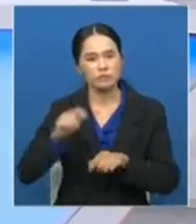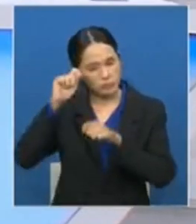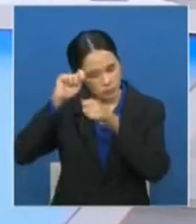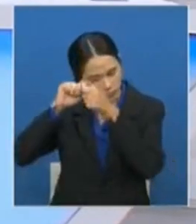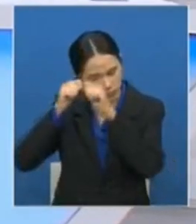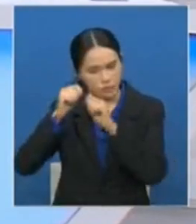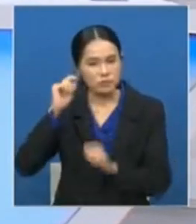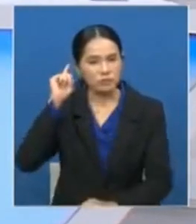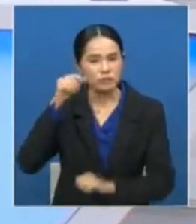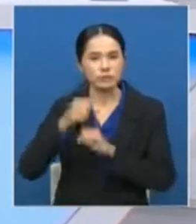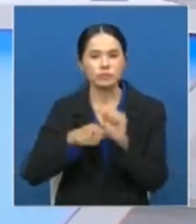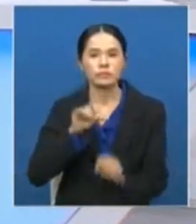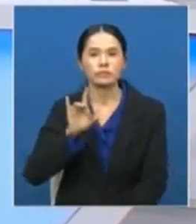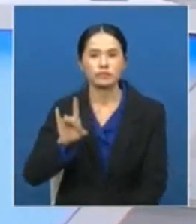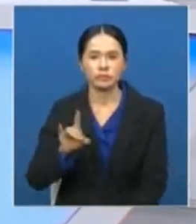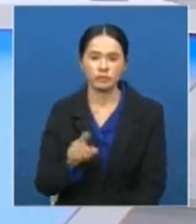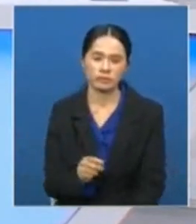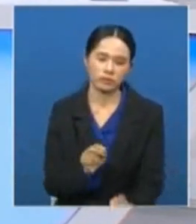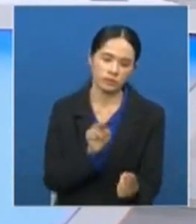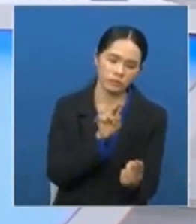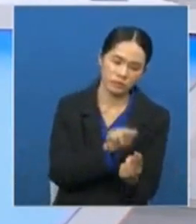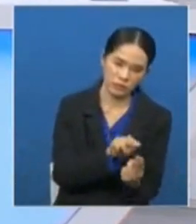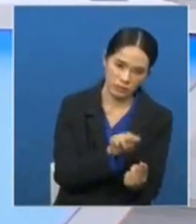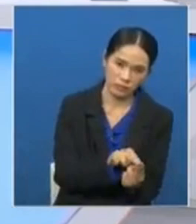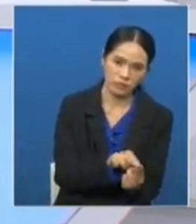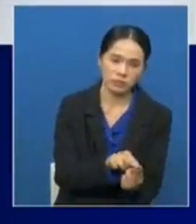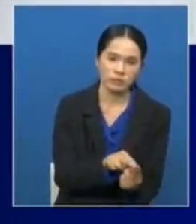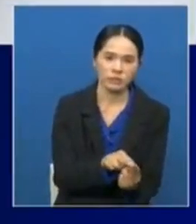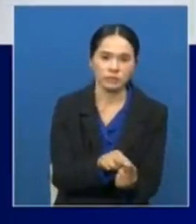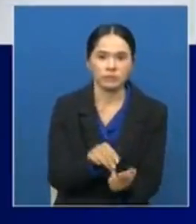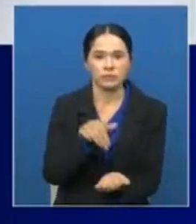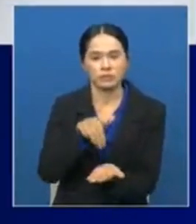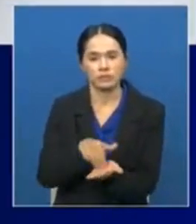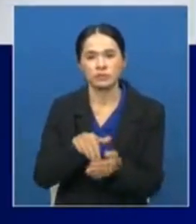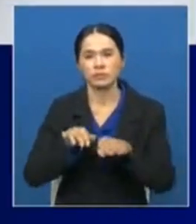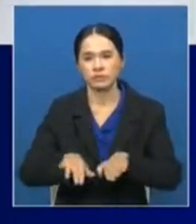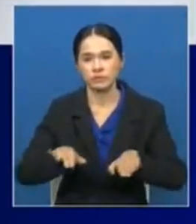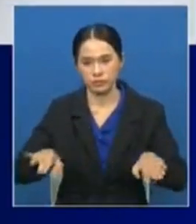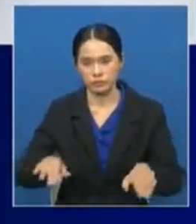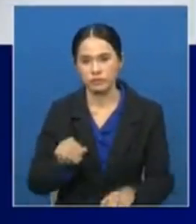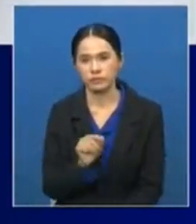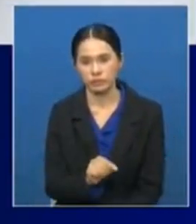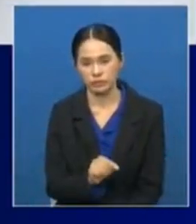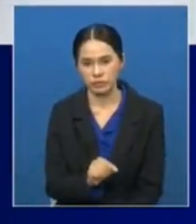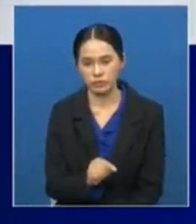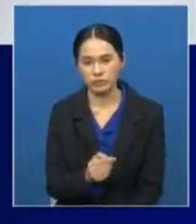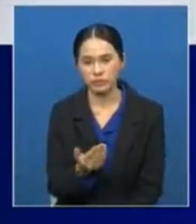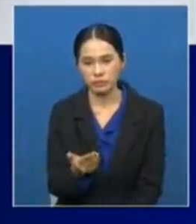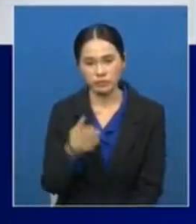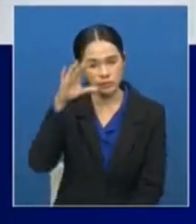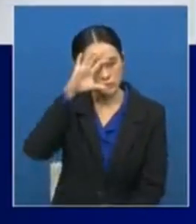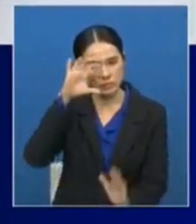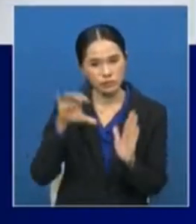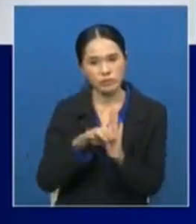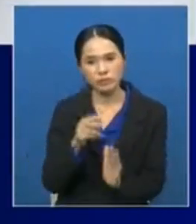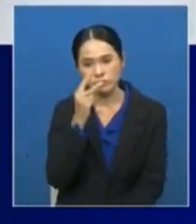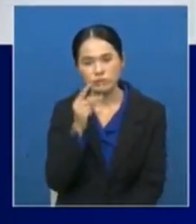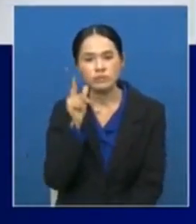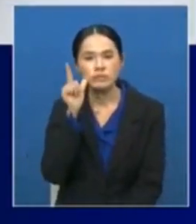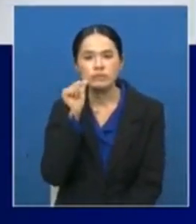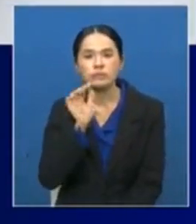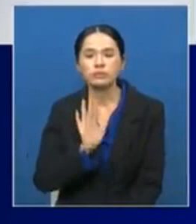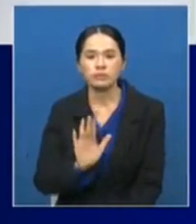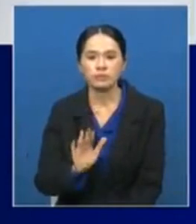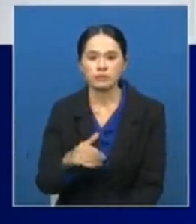ด็กผู้หญิงอายุ8ขวบถูกล่วงละเมิดทางเพศในศูนย์พัฒนาเด็กเล็กคุณผู้ชมแล้วนี่คือภาพที่คนเป็นแม่